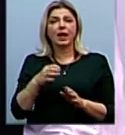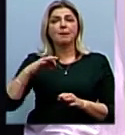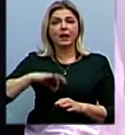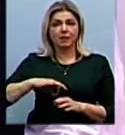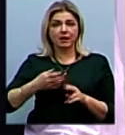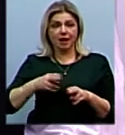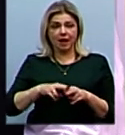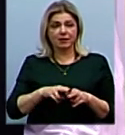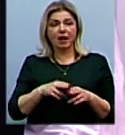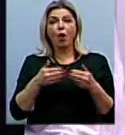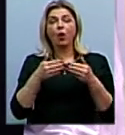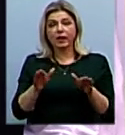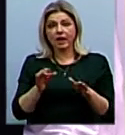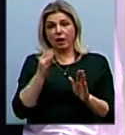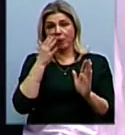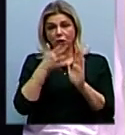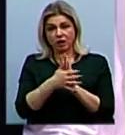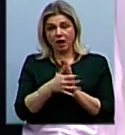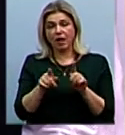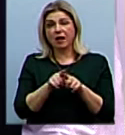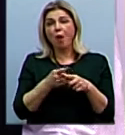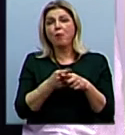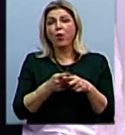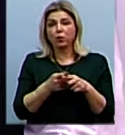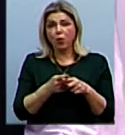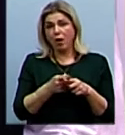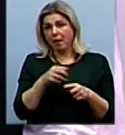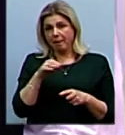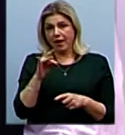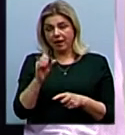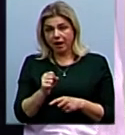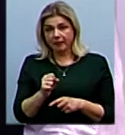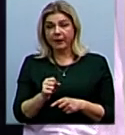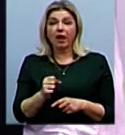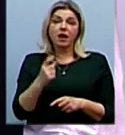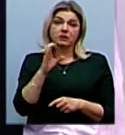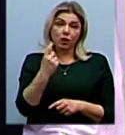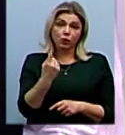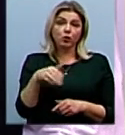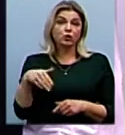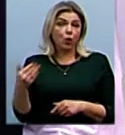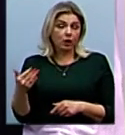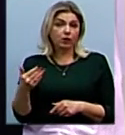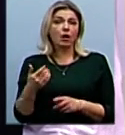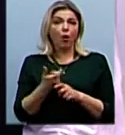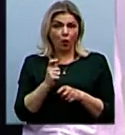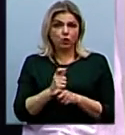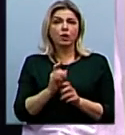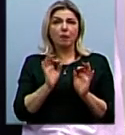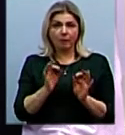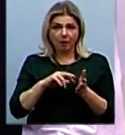эти принципы открытости и прозрачности, такая полумера. С одной стороны, вроде бы шел очень последовательно,